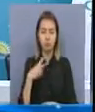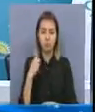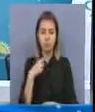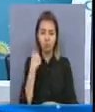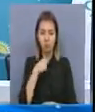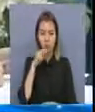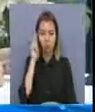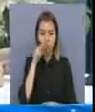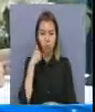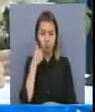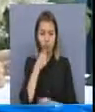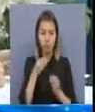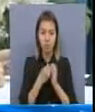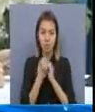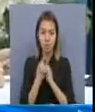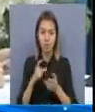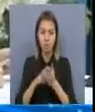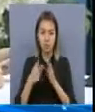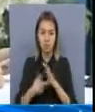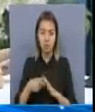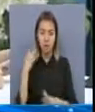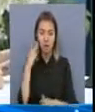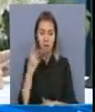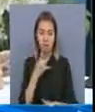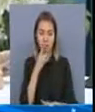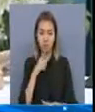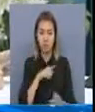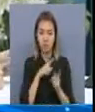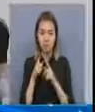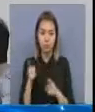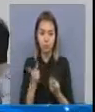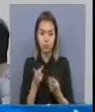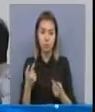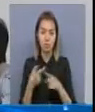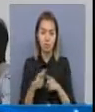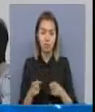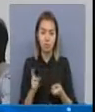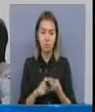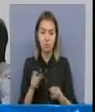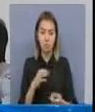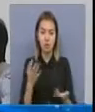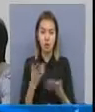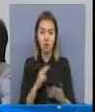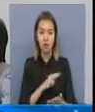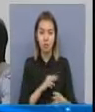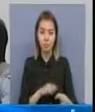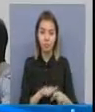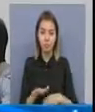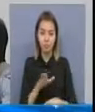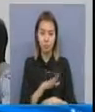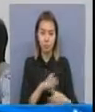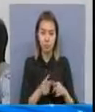2020-2021 оқу жылынан бастап 10-11 сыныптар ағылшын тіліне көшуі тиіс. Осыған байланысты облыста қандай жұмыстар